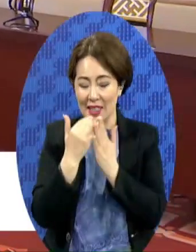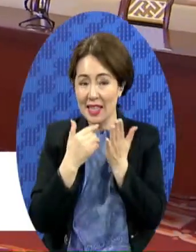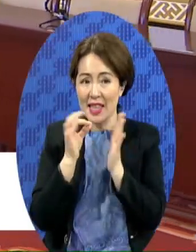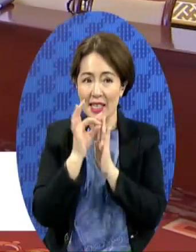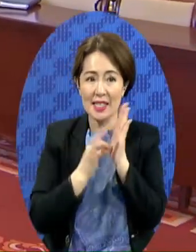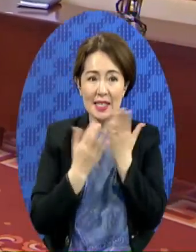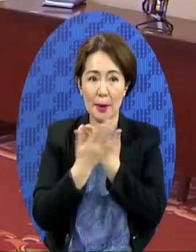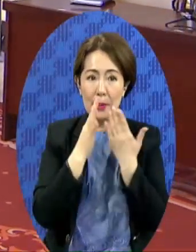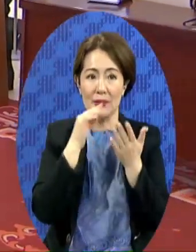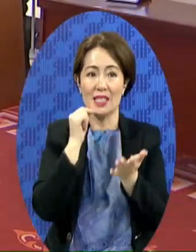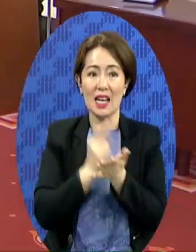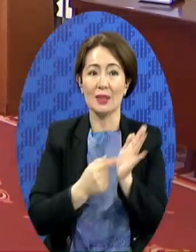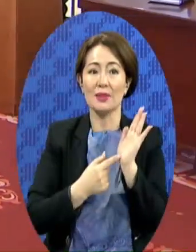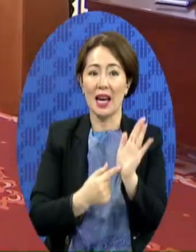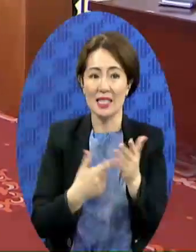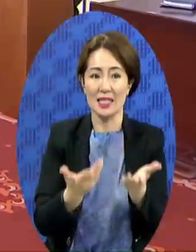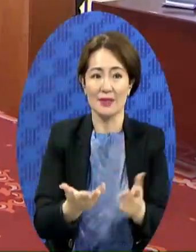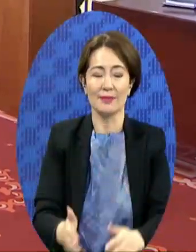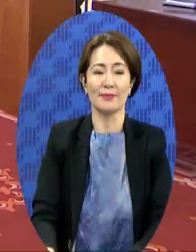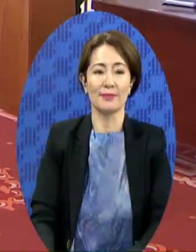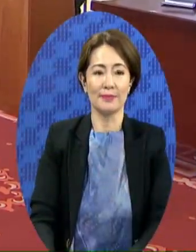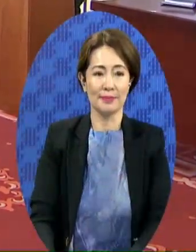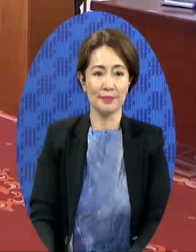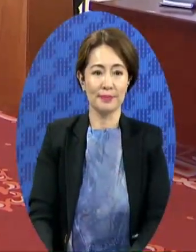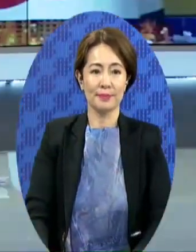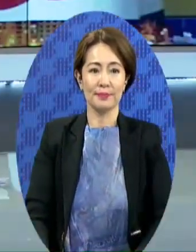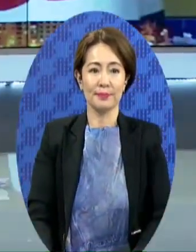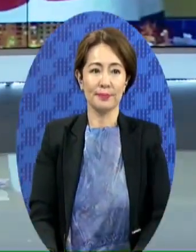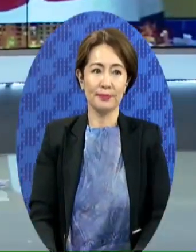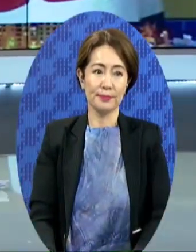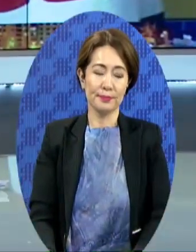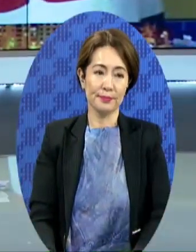байна.